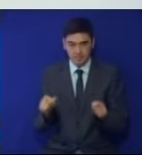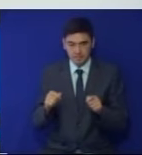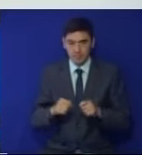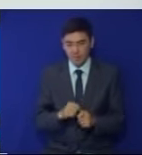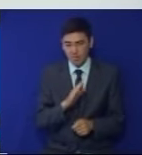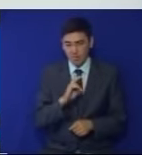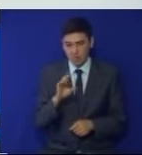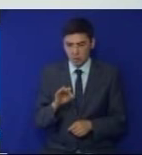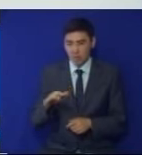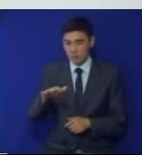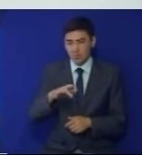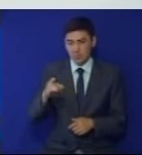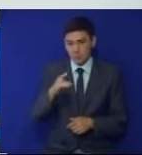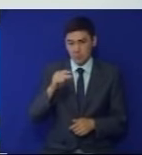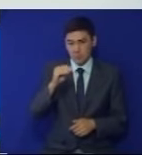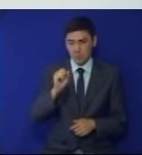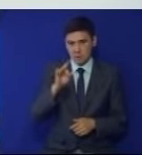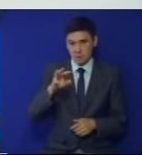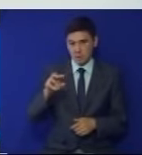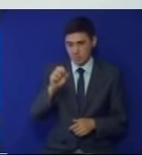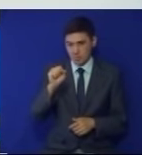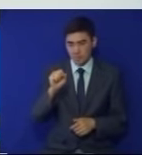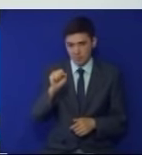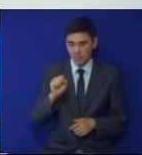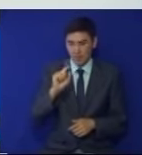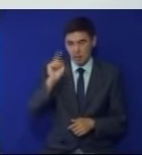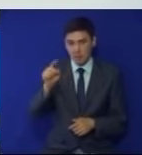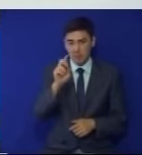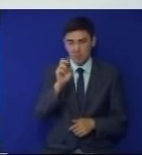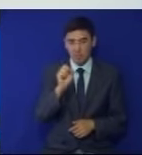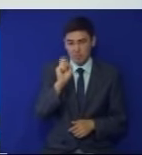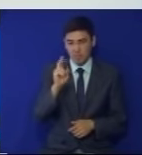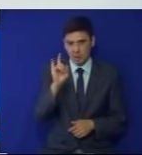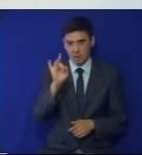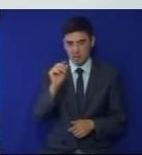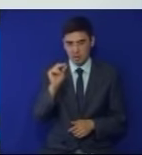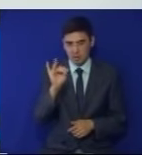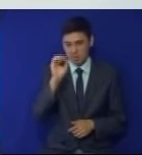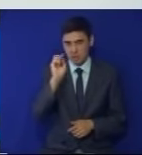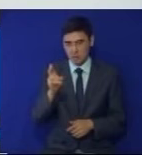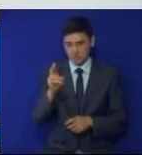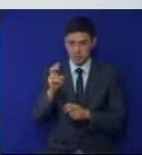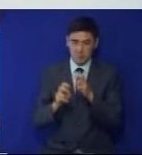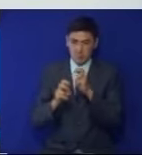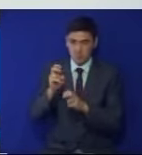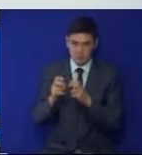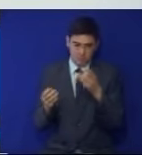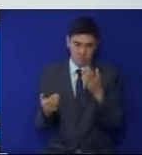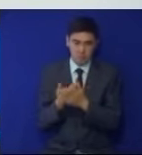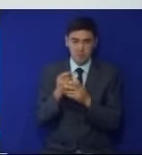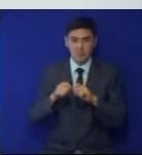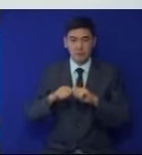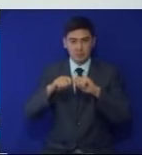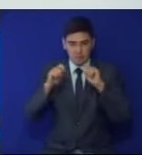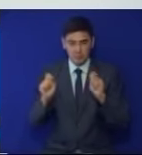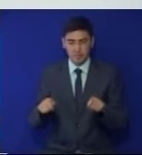Қазақстан облысы Жарма ауданына қарасты Әуезов кентінде Бақыршық тау-кен өндіру кәсіпорны салтанатты түрде іске қосылды. Кен байыту